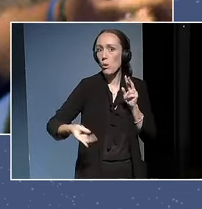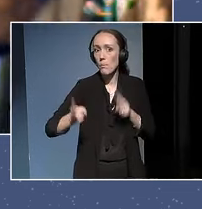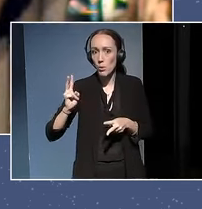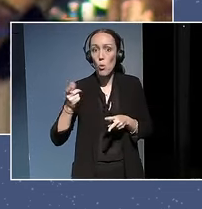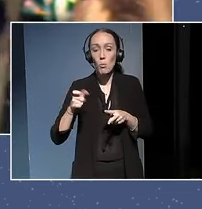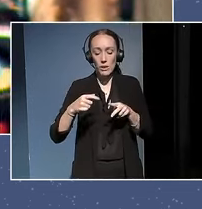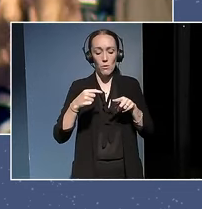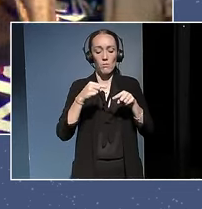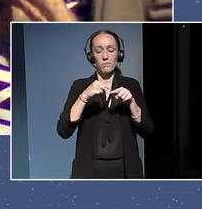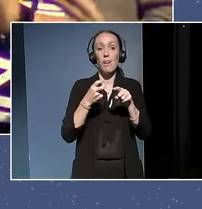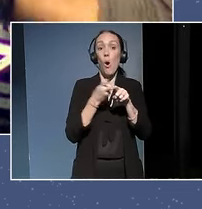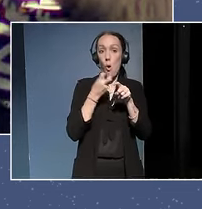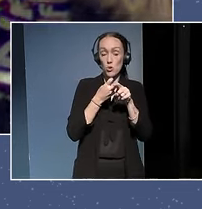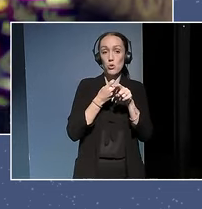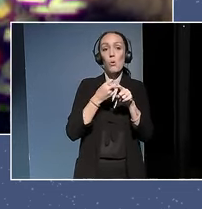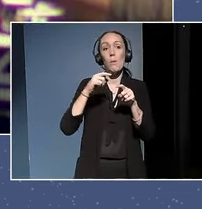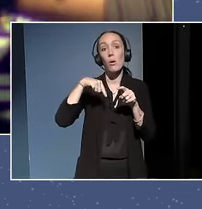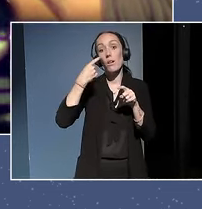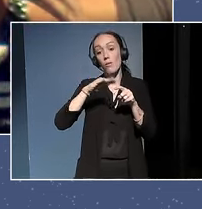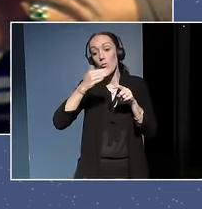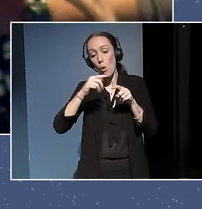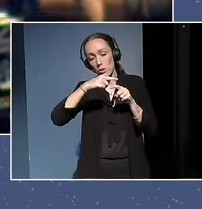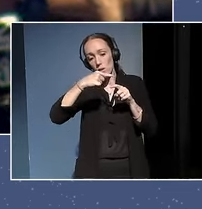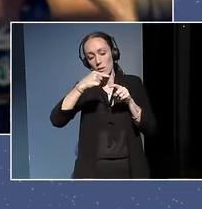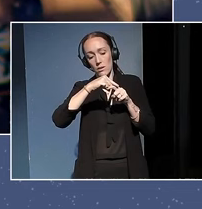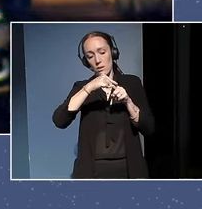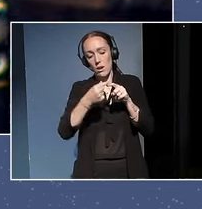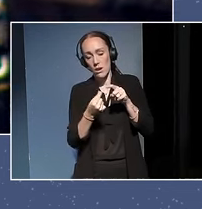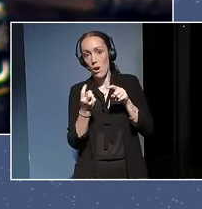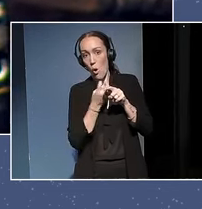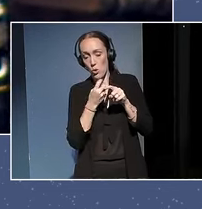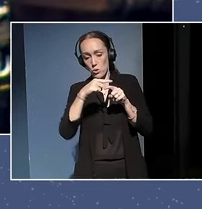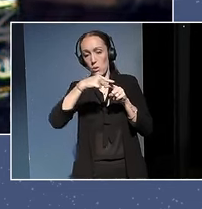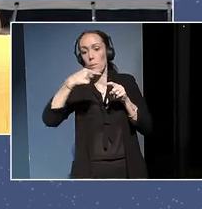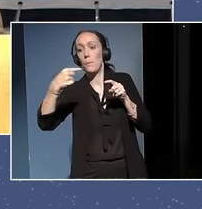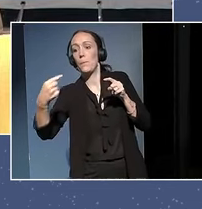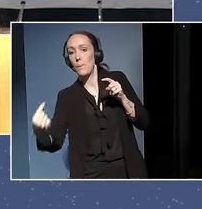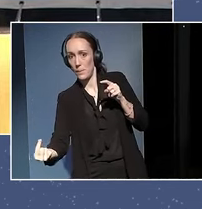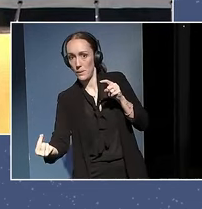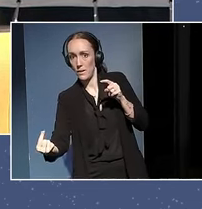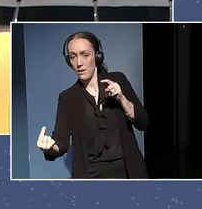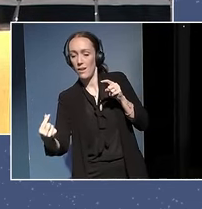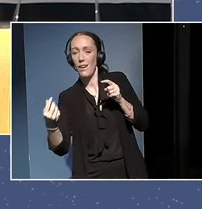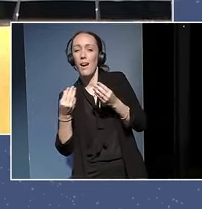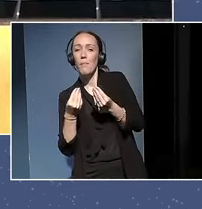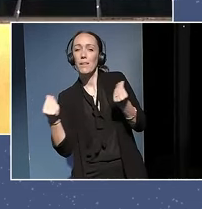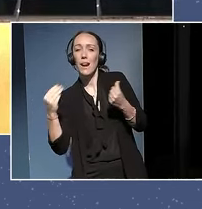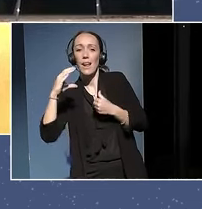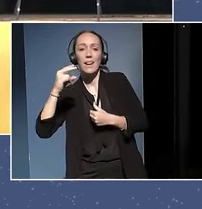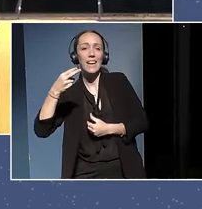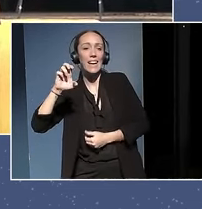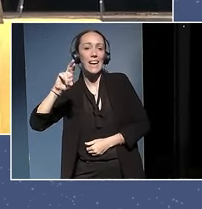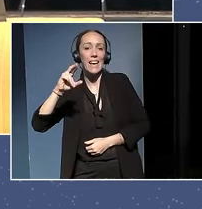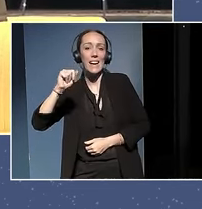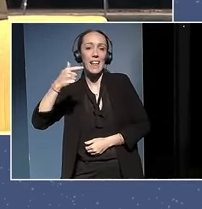l'osso che c'è dentro l'artiglio Quindi in realtà molto più grandi nella realtà cheratin come nelle unghie come le